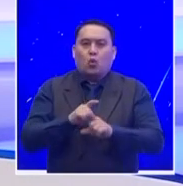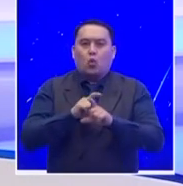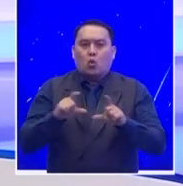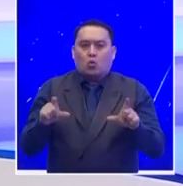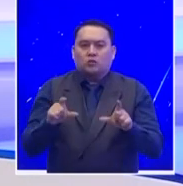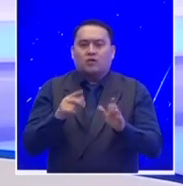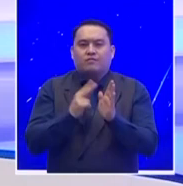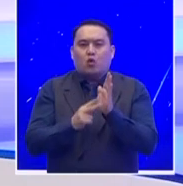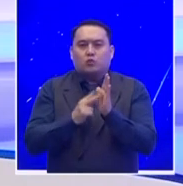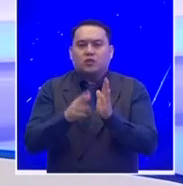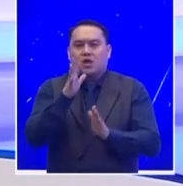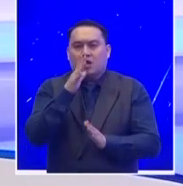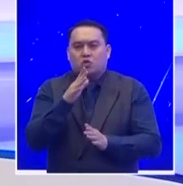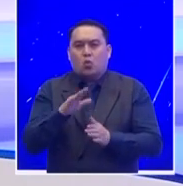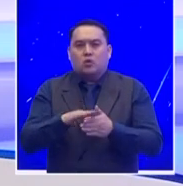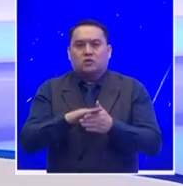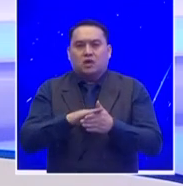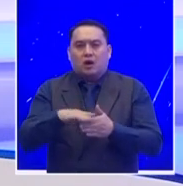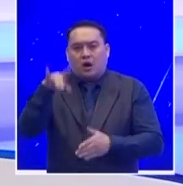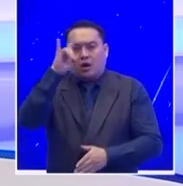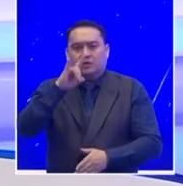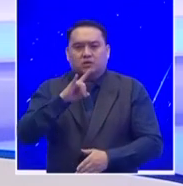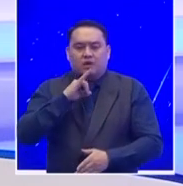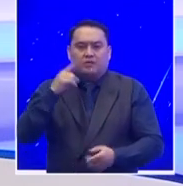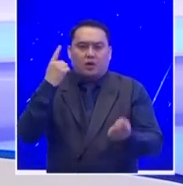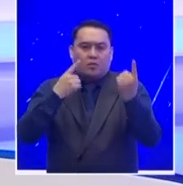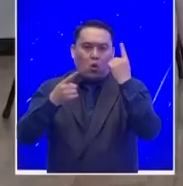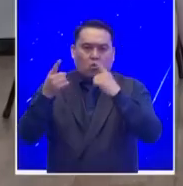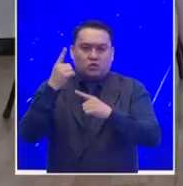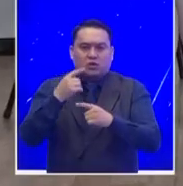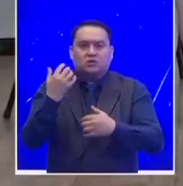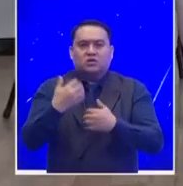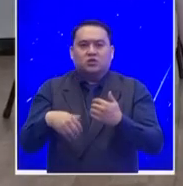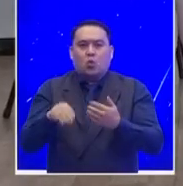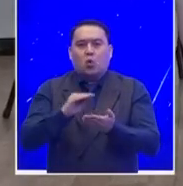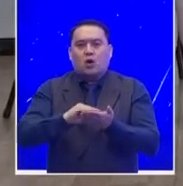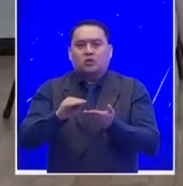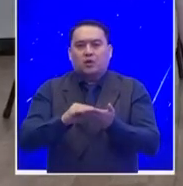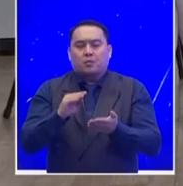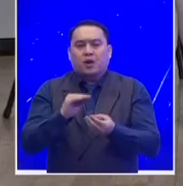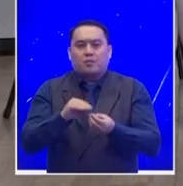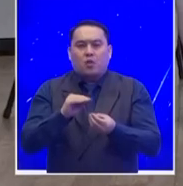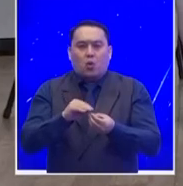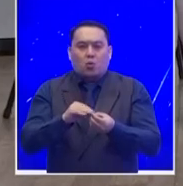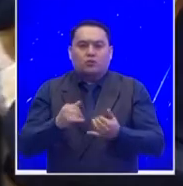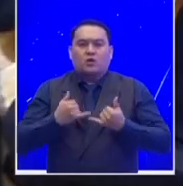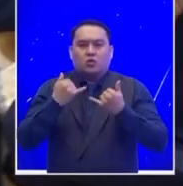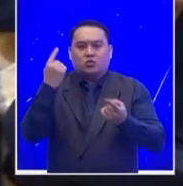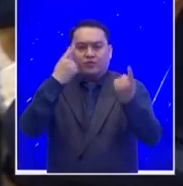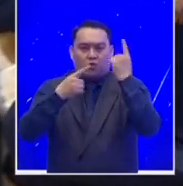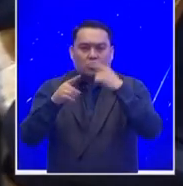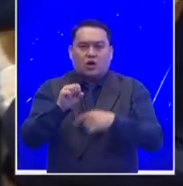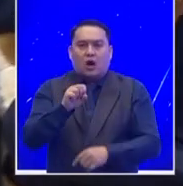учебное заведение уже 80 лет носит имя известного казахского просветителя. Среди учащихся по-прежнему немало почитателей творчества